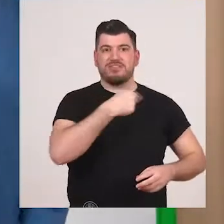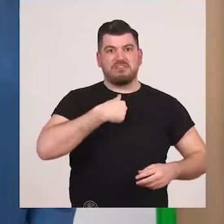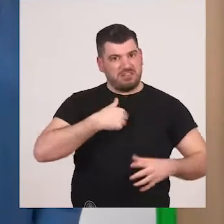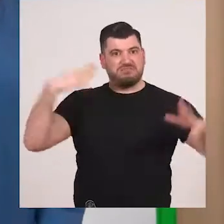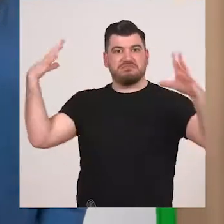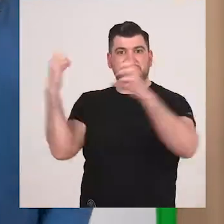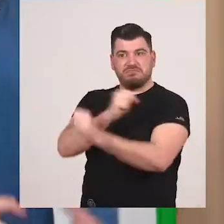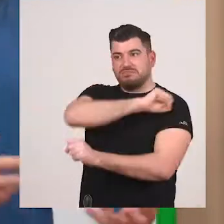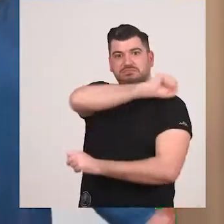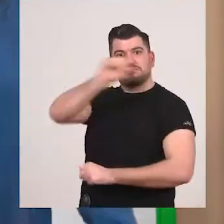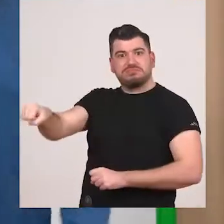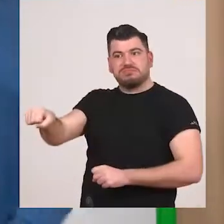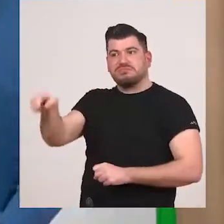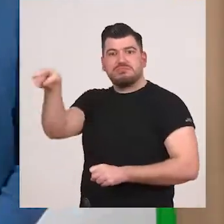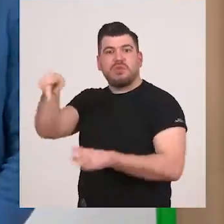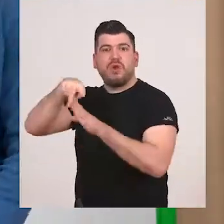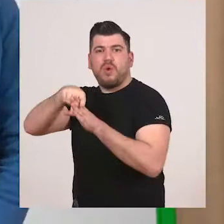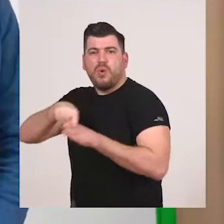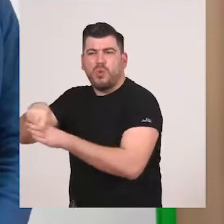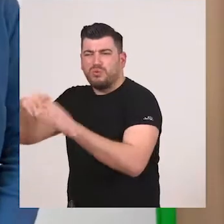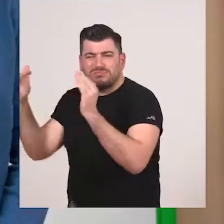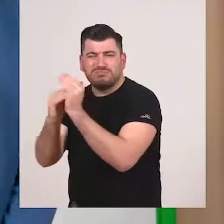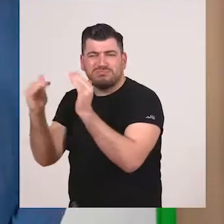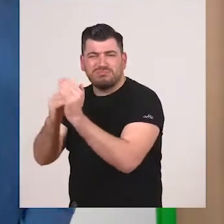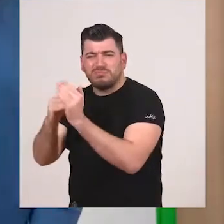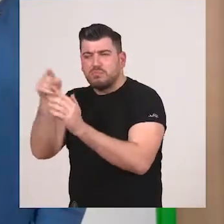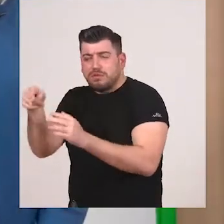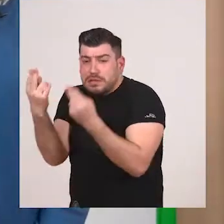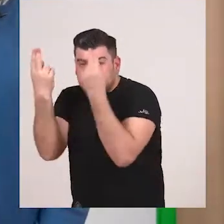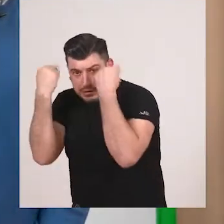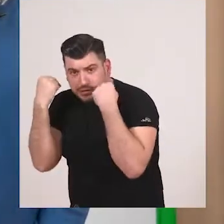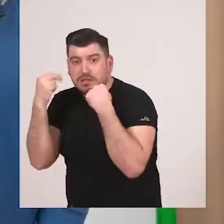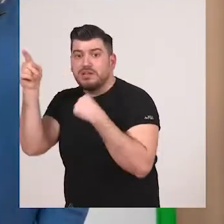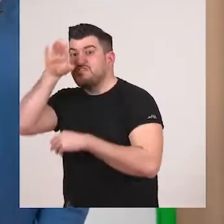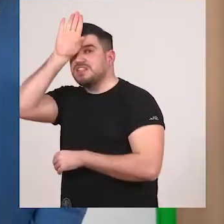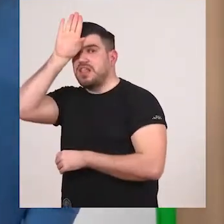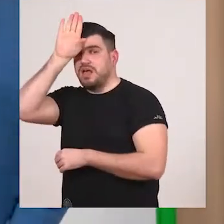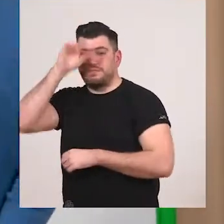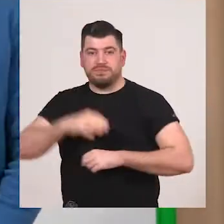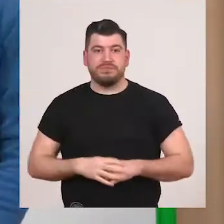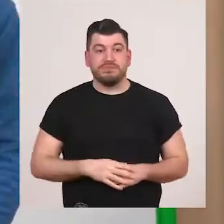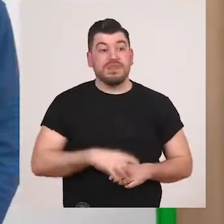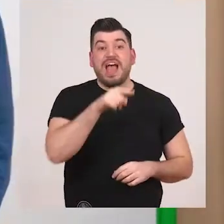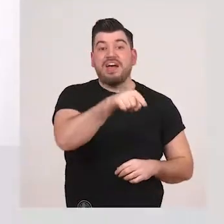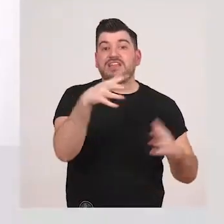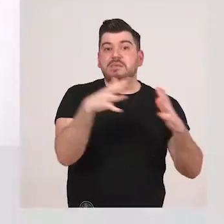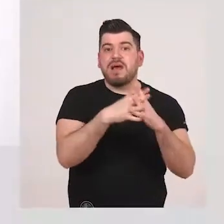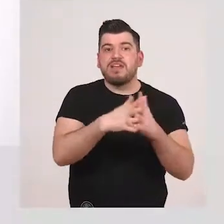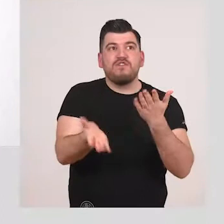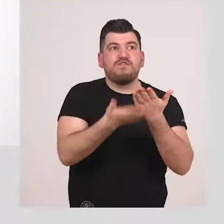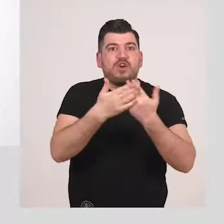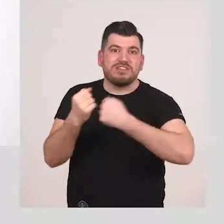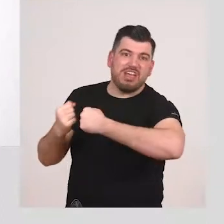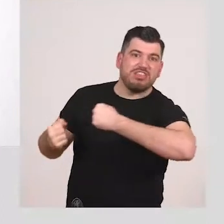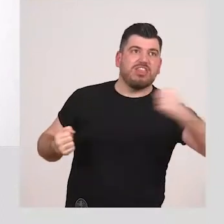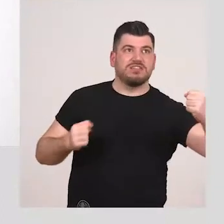βασιλιά. Κάποιοι ισχυρίζονται ότι έσωσαν το δυτικό τρόπο ζωής, καθώς έδωσε αυτοπεποίθηση αυτή η νίκη